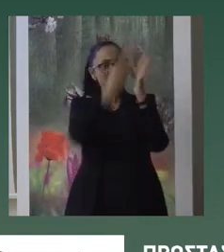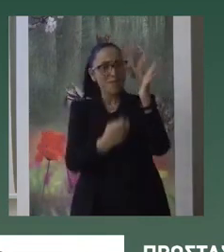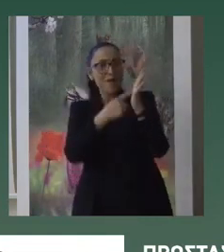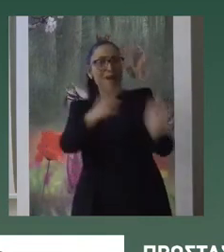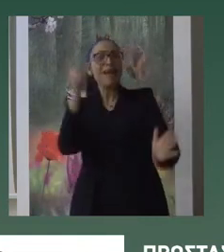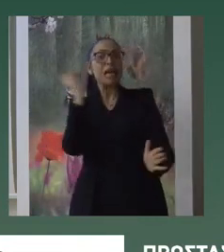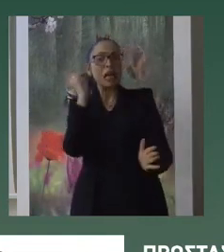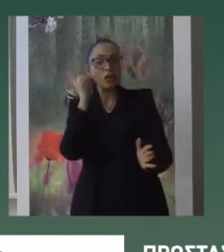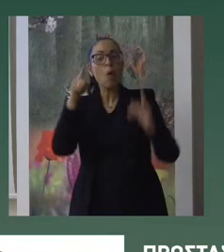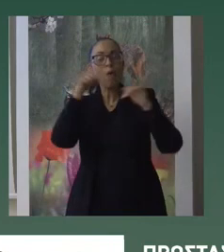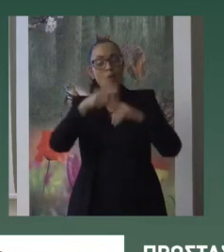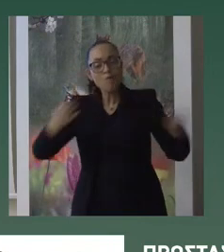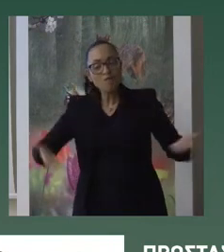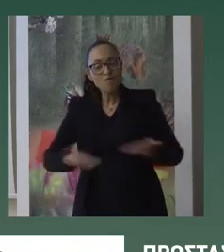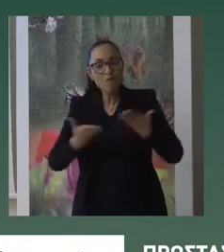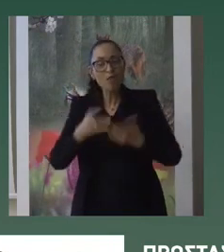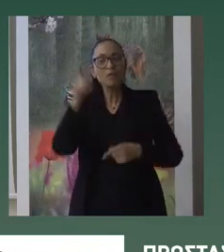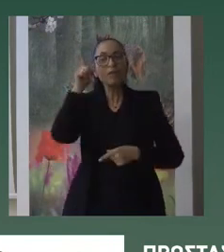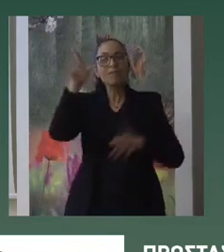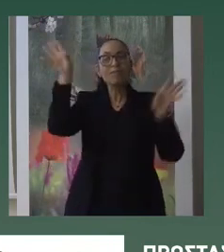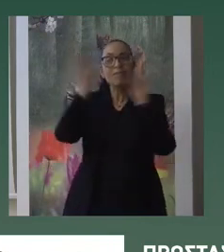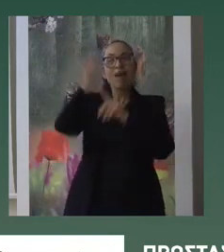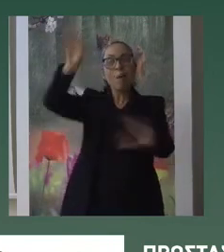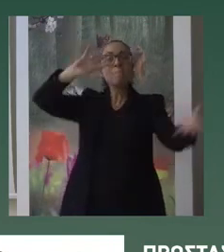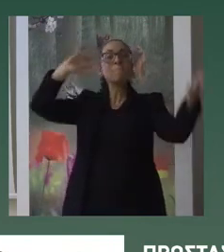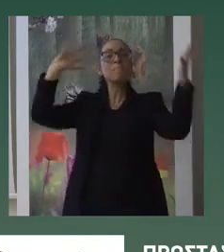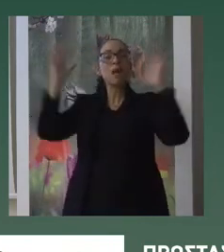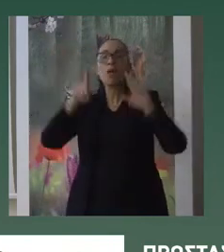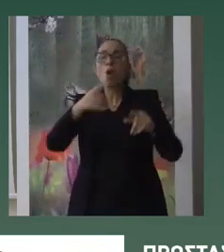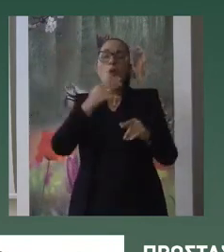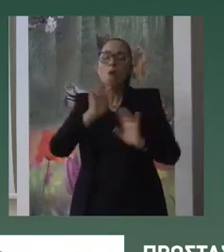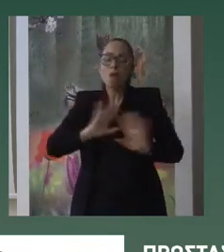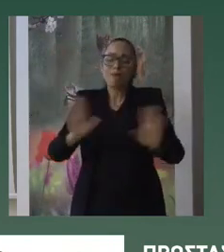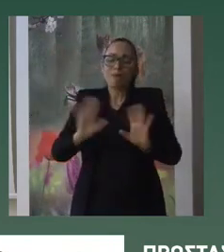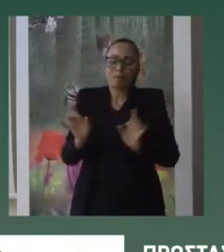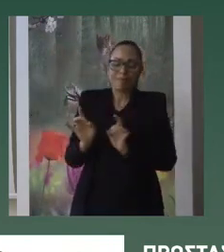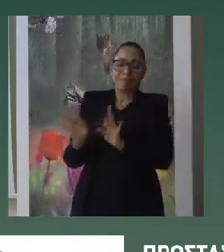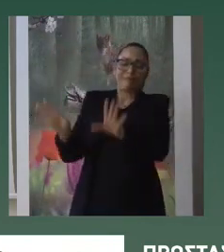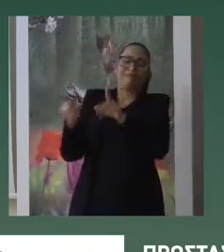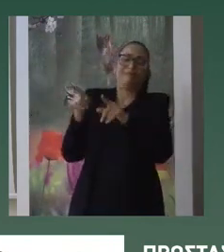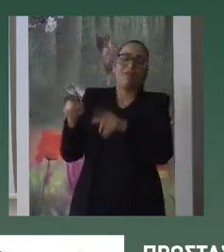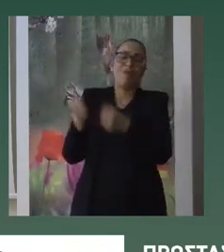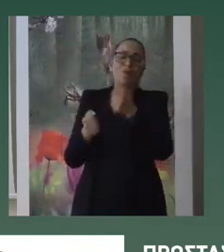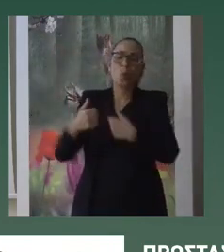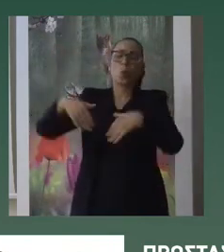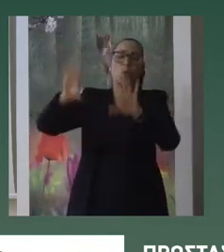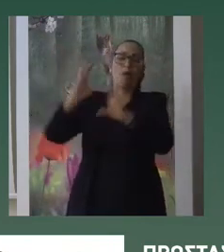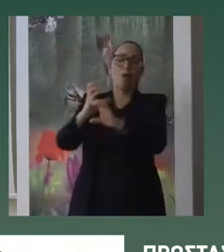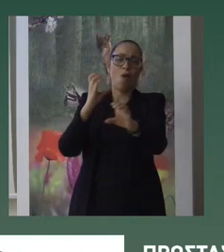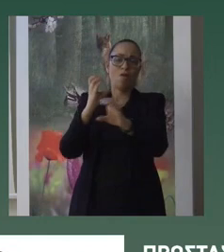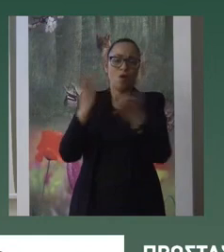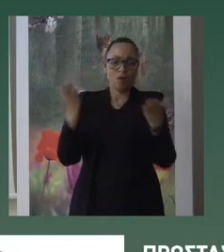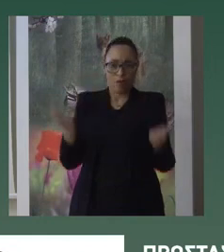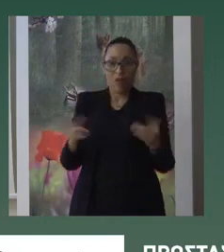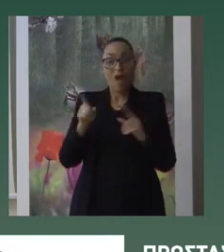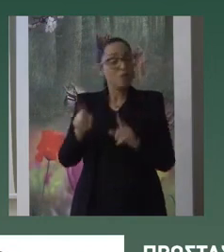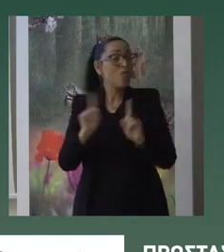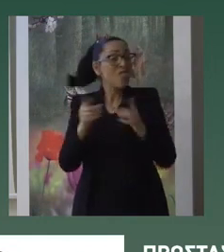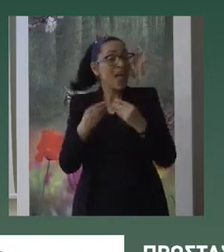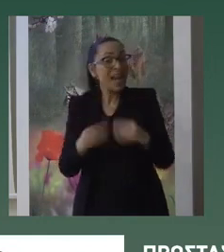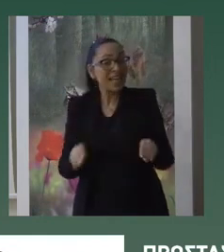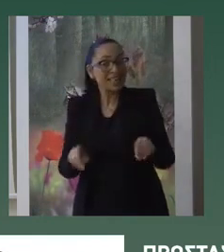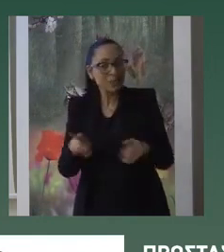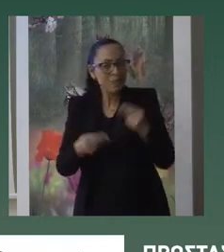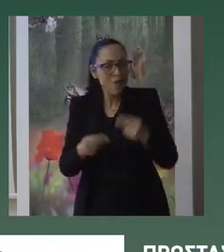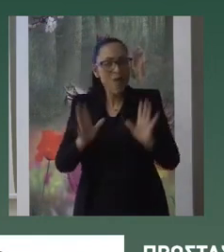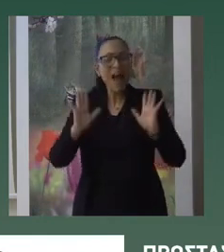συνέβαλε στον πλανήτη, ας πούμε, επειδή δεν χρησιμοποίησε το αυτοκίνητό του ή το λεωφορείο ή οτιδήποτε άλλο. Δεν θα λύσει το πρόβλημα, αλλά